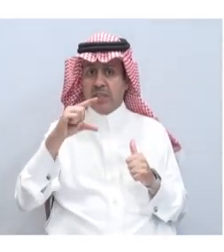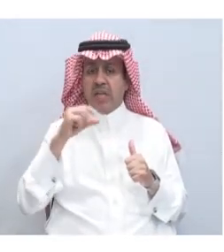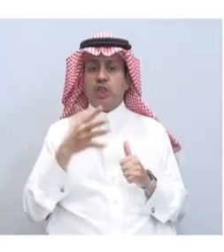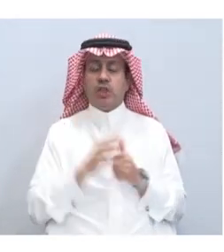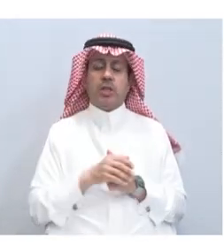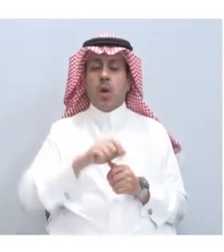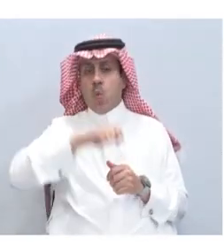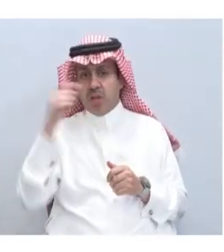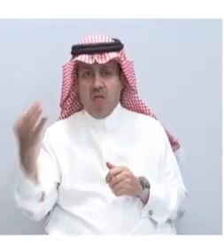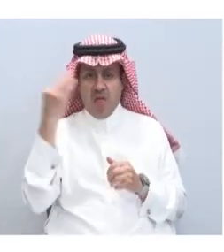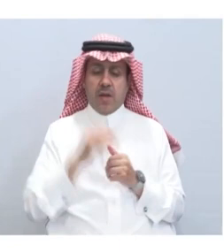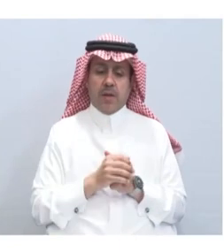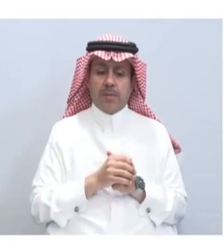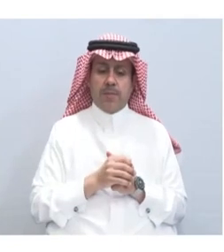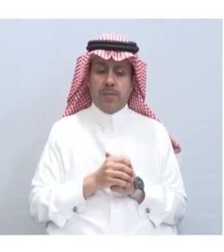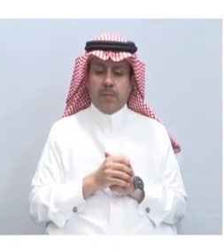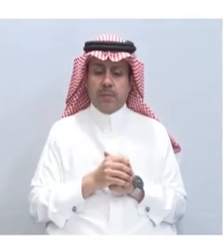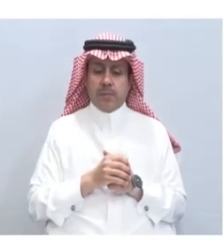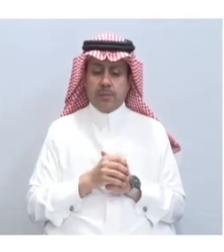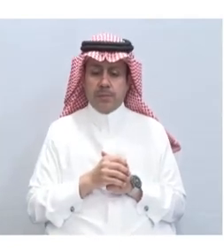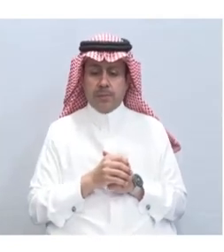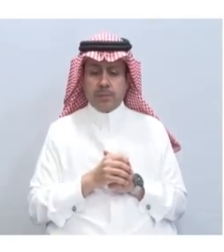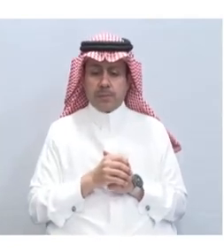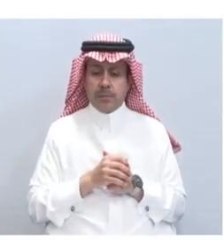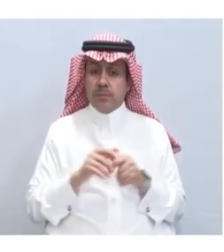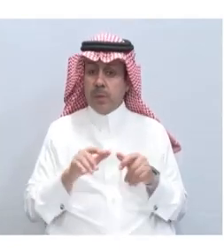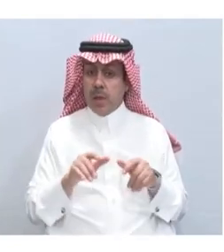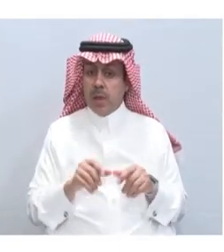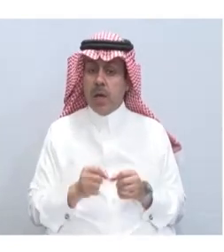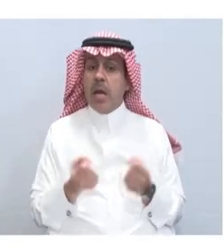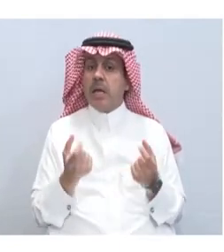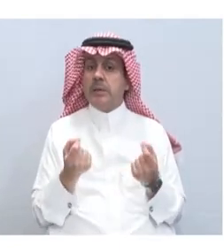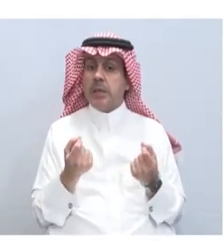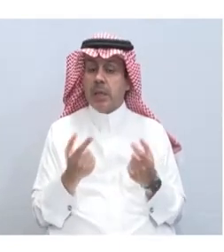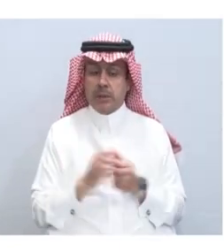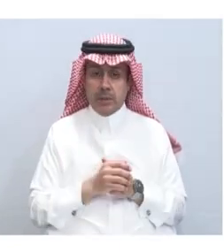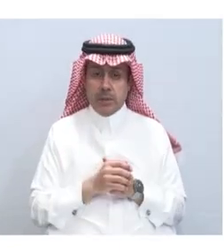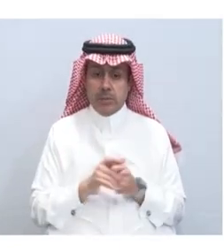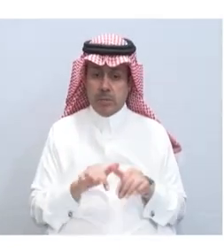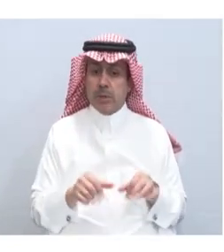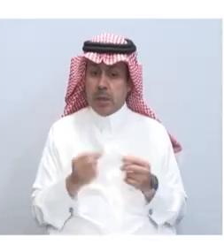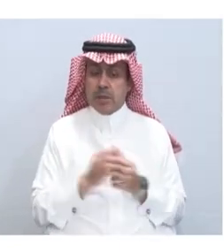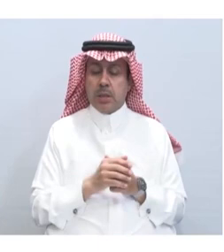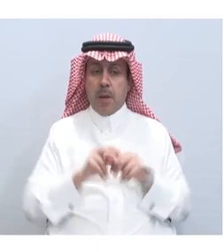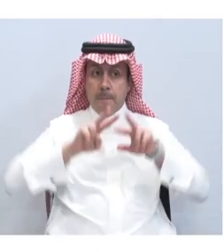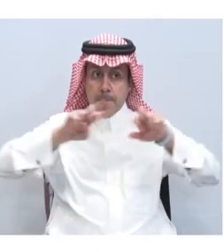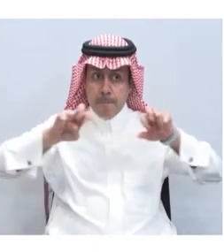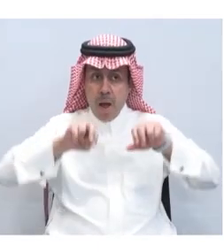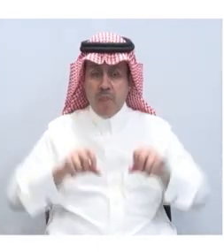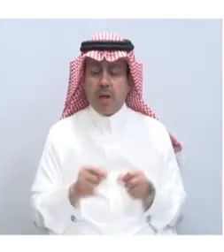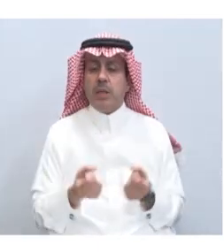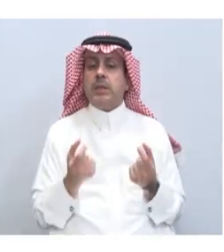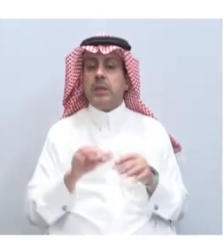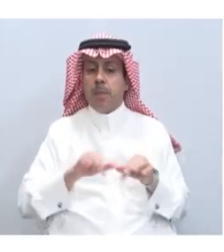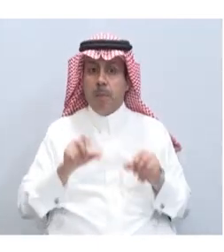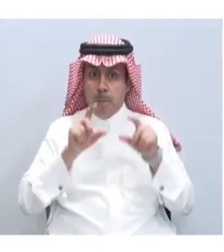والتي تتحدث عن الانترنت ومهارات استخدام محركات البحث ونبدا